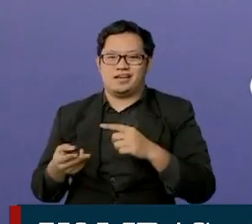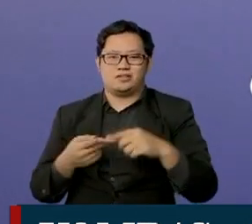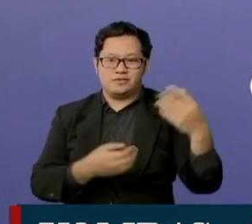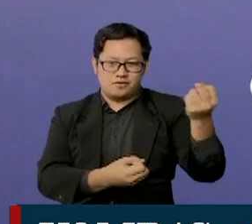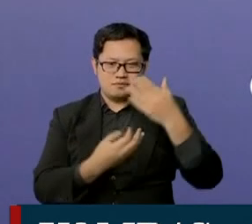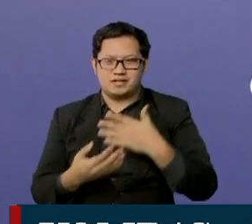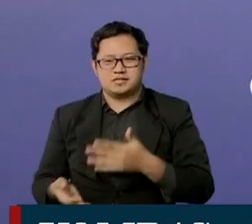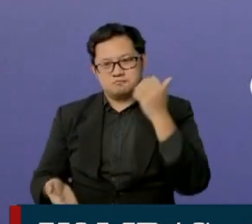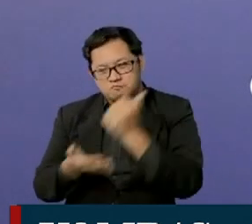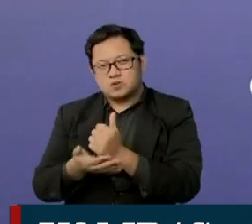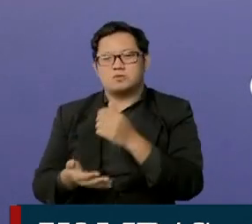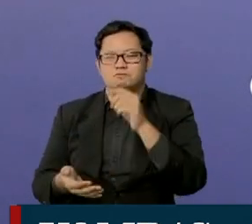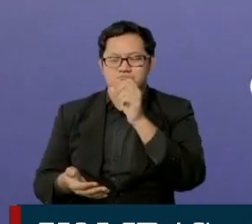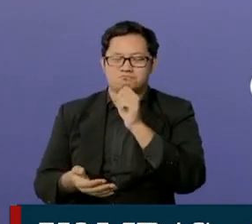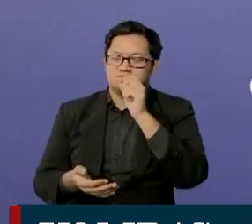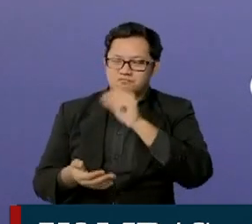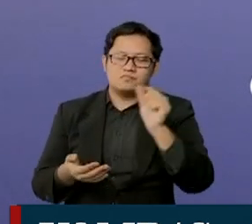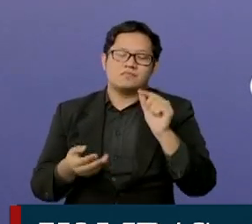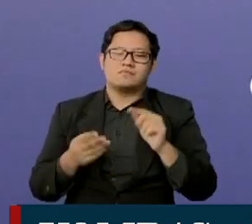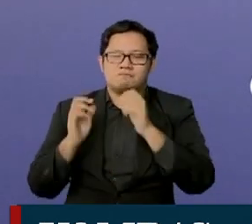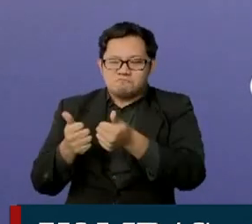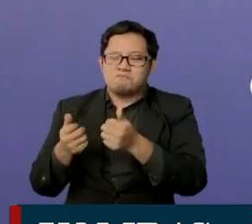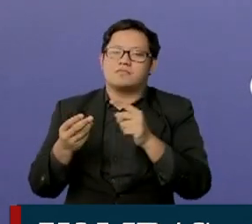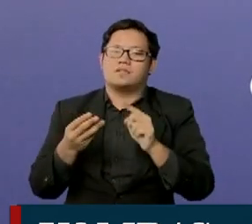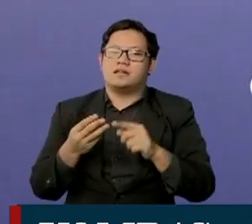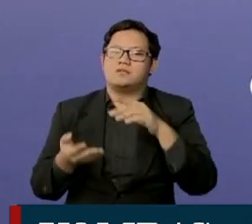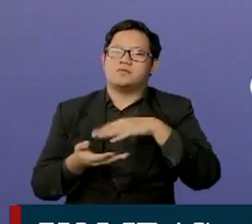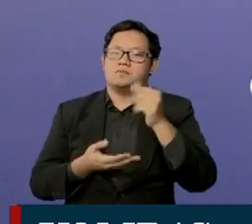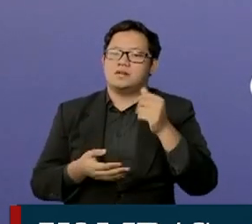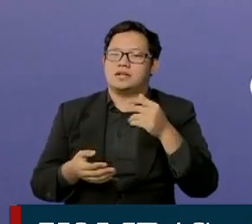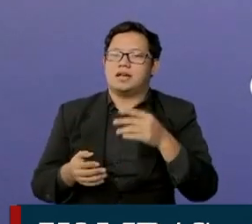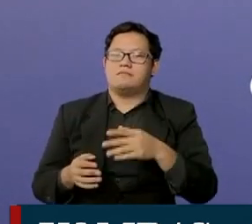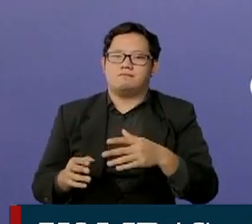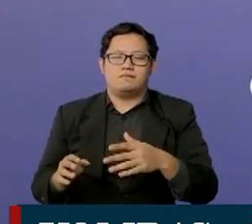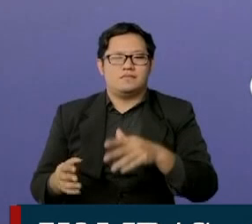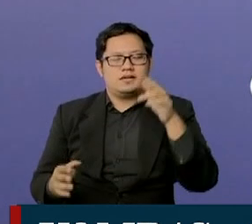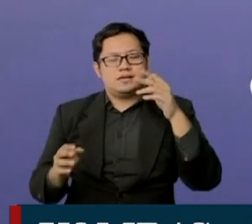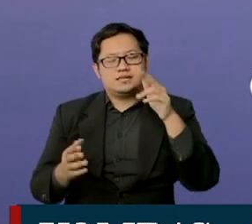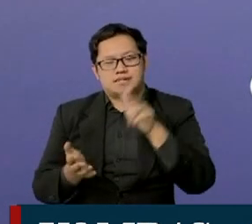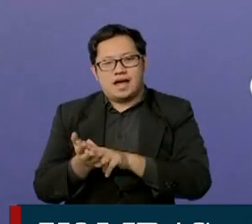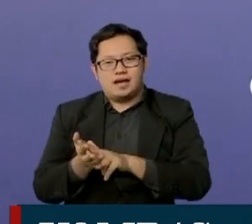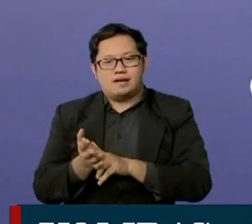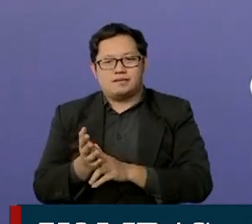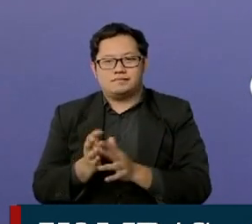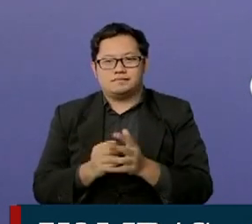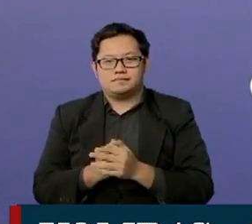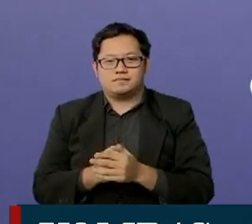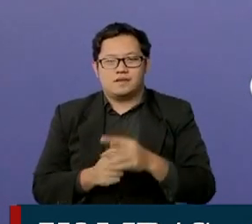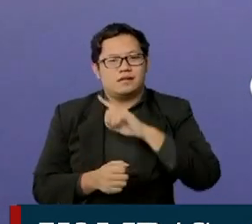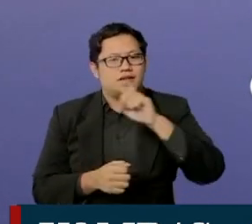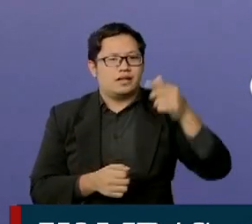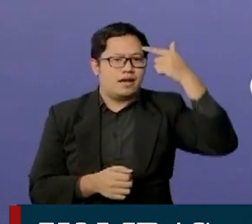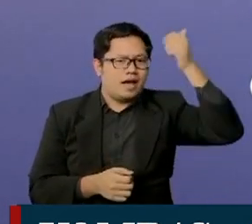dari sumber yang dapat dipercaya dan silahkan bertanya kepada para pakar agar